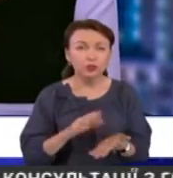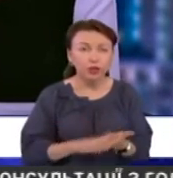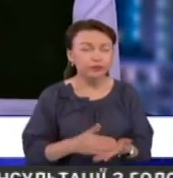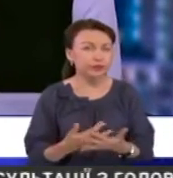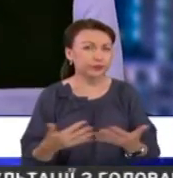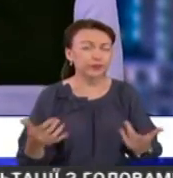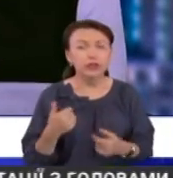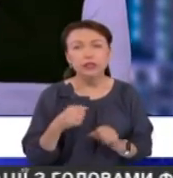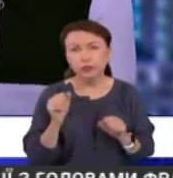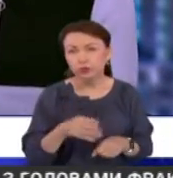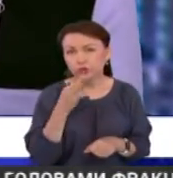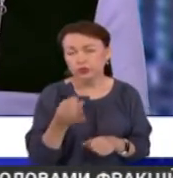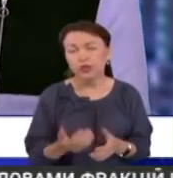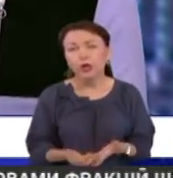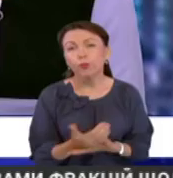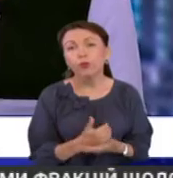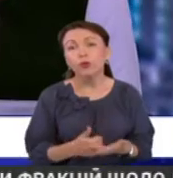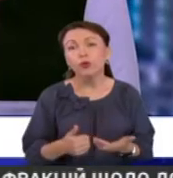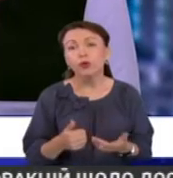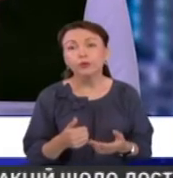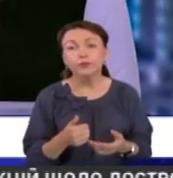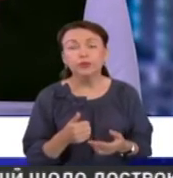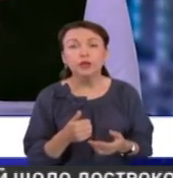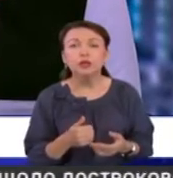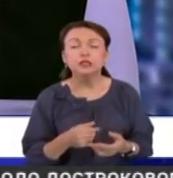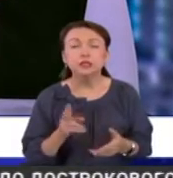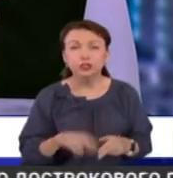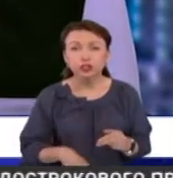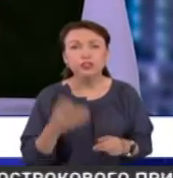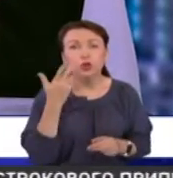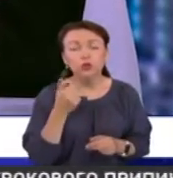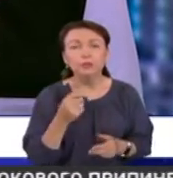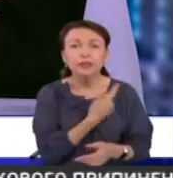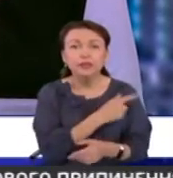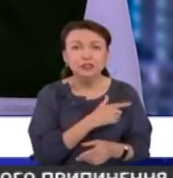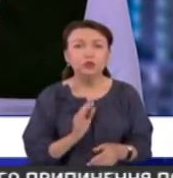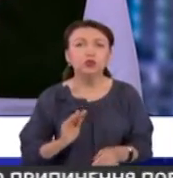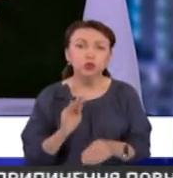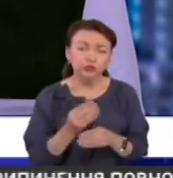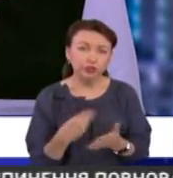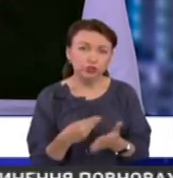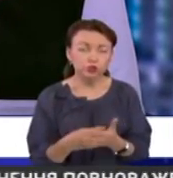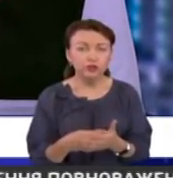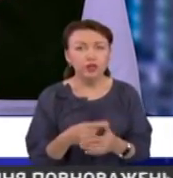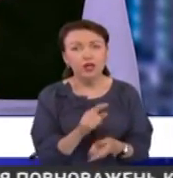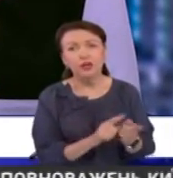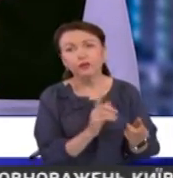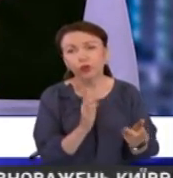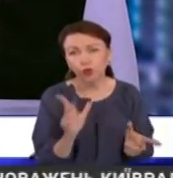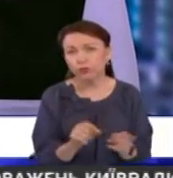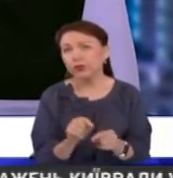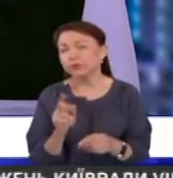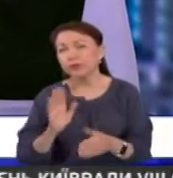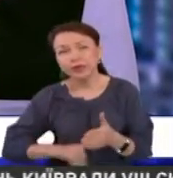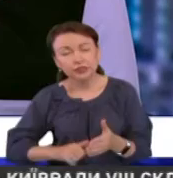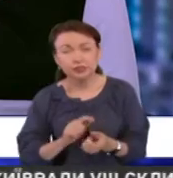можу сказати, що побори закінчаються тоді, коли медицина буде дофінансована, з реформою чи без реформи, в будь-якому разі. Коли медицина буде